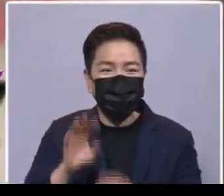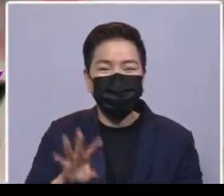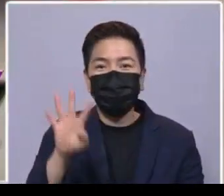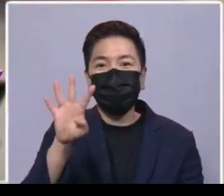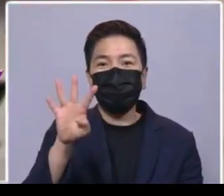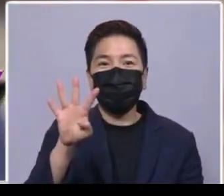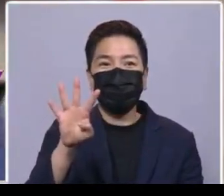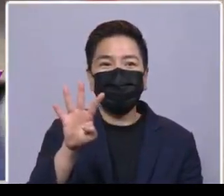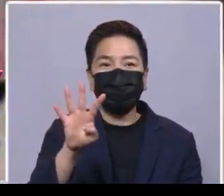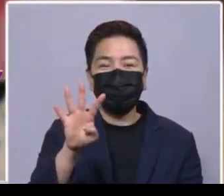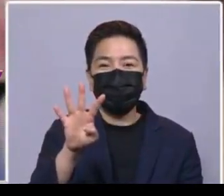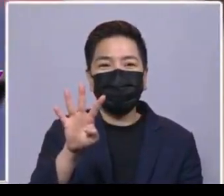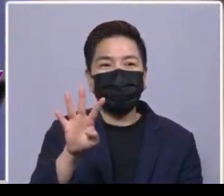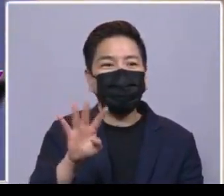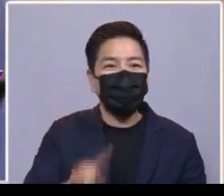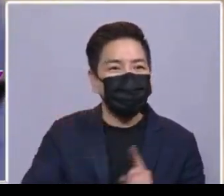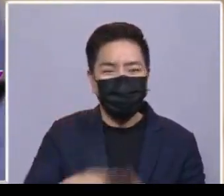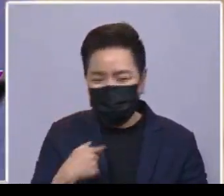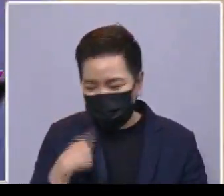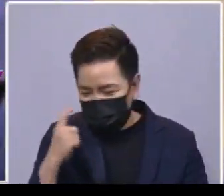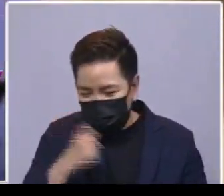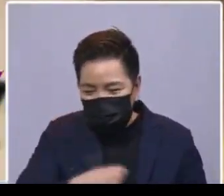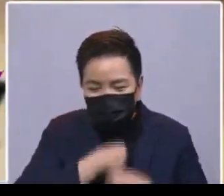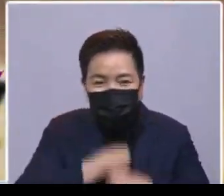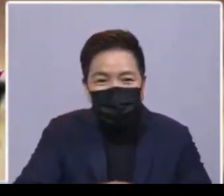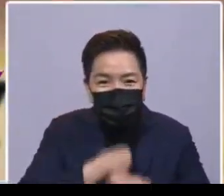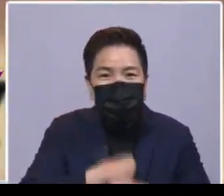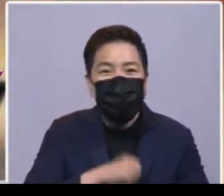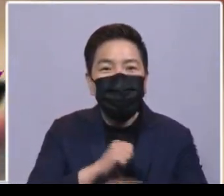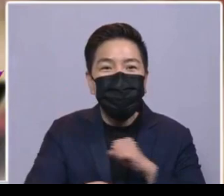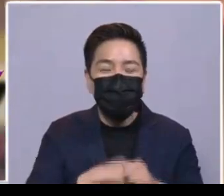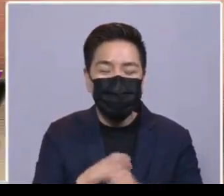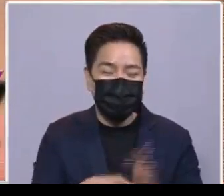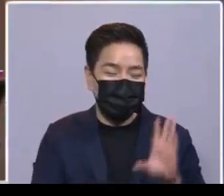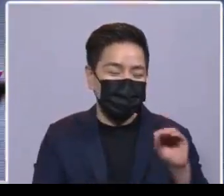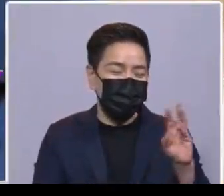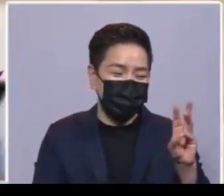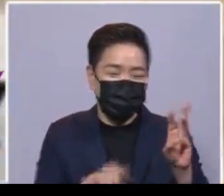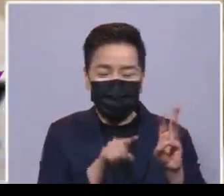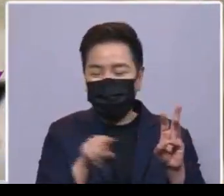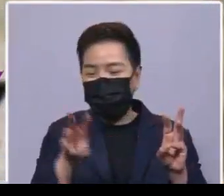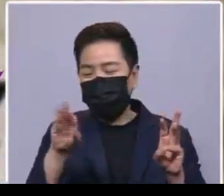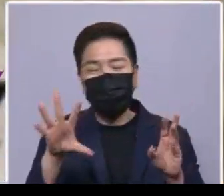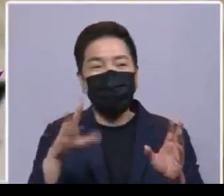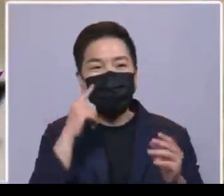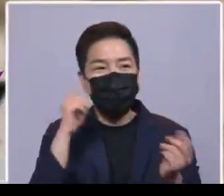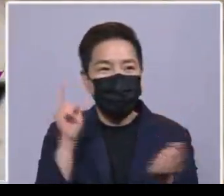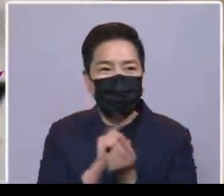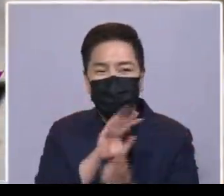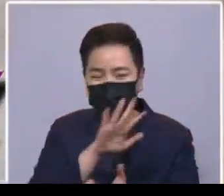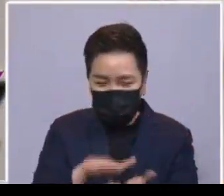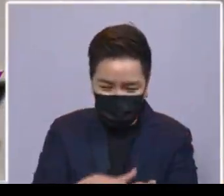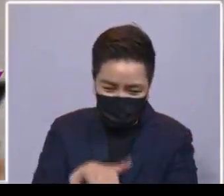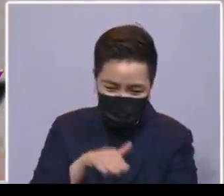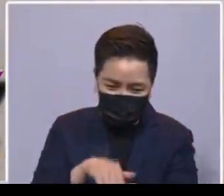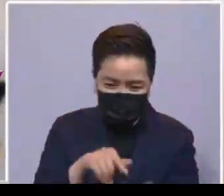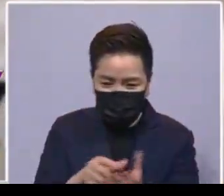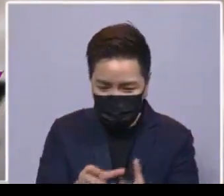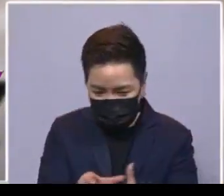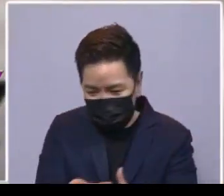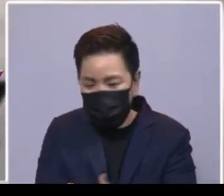ค่ะไปไม่ไหวแล้วค่ะ56ถึง65ปีจับได้คาหนังคาไพ่สำรับ